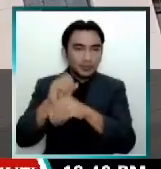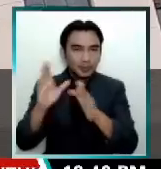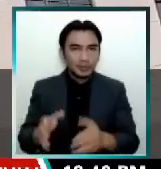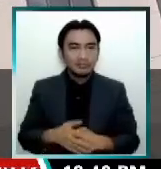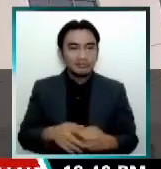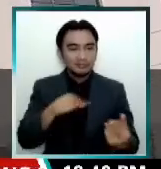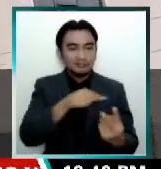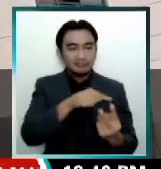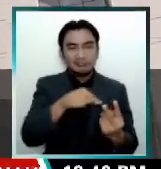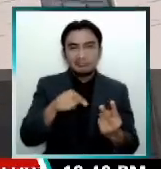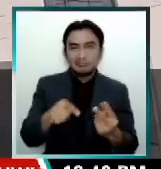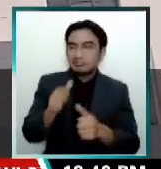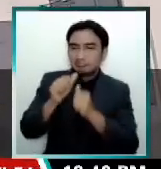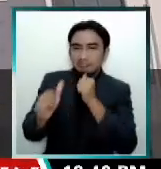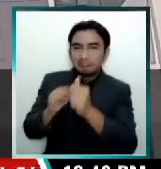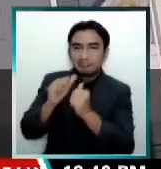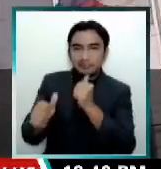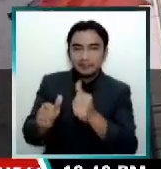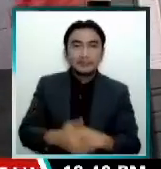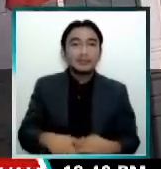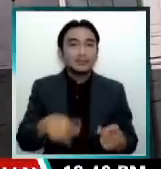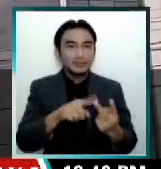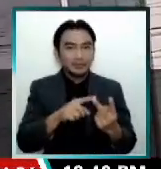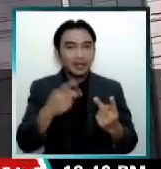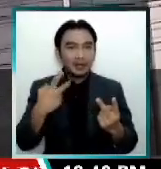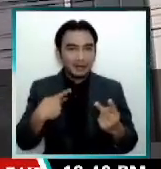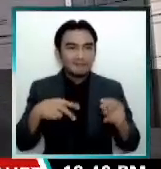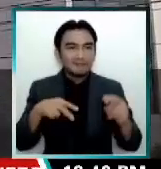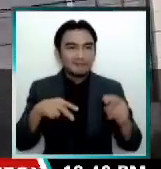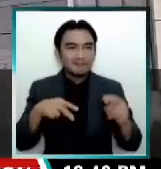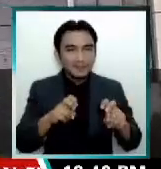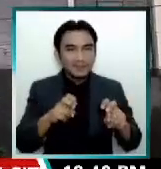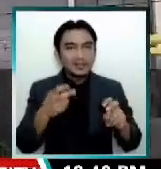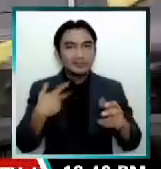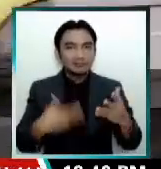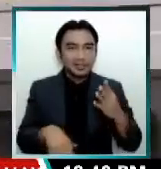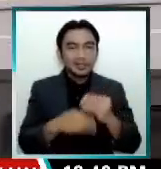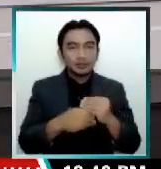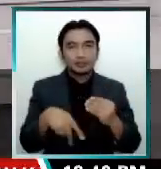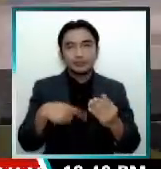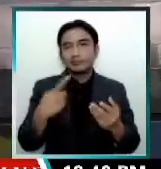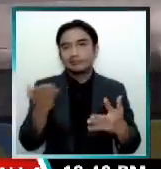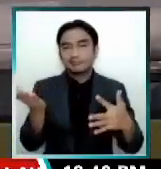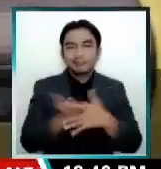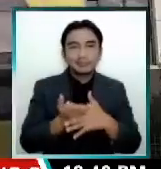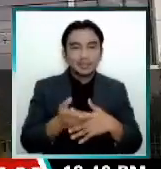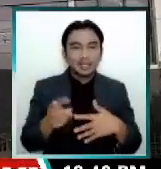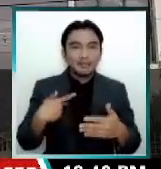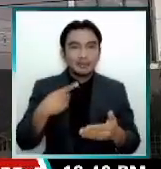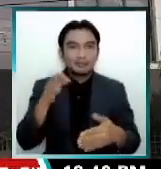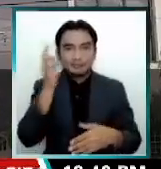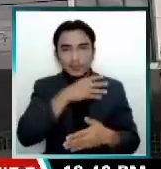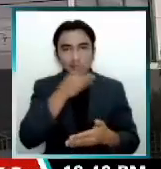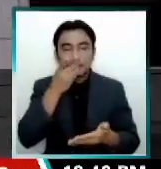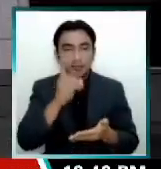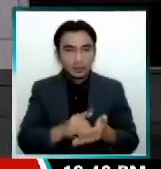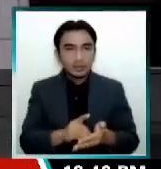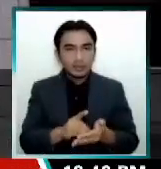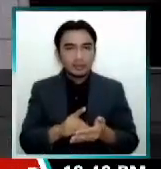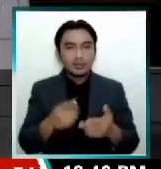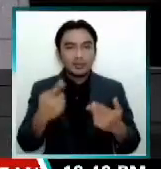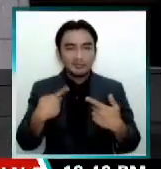Paulate. Naacquit din si Bahamunde sa 8 counts ng falsification of public documents matapos mabigo ang